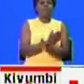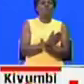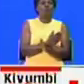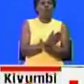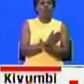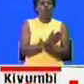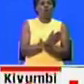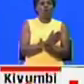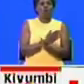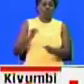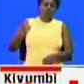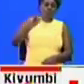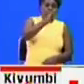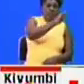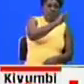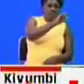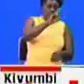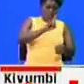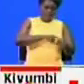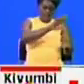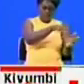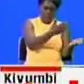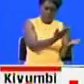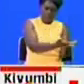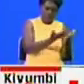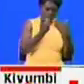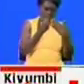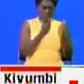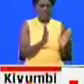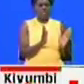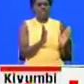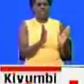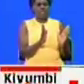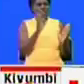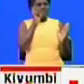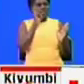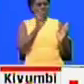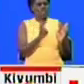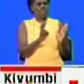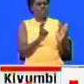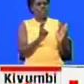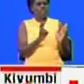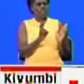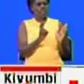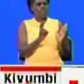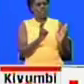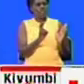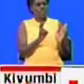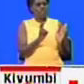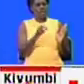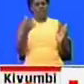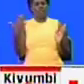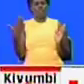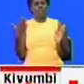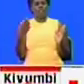kabla tutoke tufike huko. Lakini vile tulifika huko, ikakuwa tu tukaona mo opponent ikakuwa tulishafika hapa vitu lazima zifanyike.